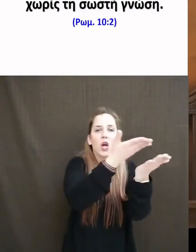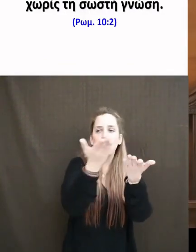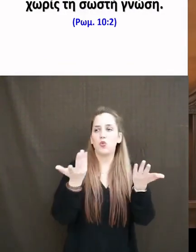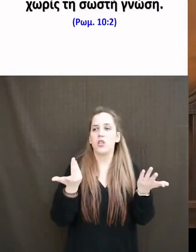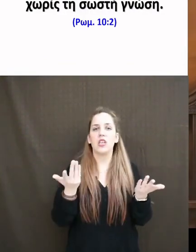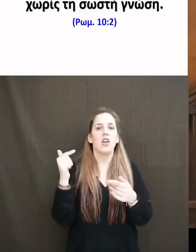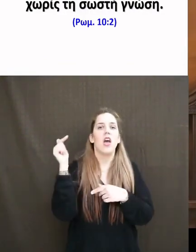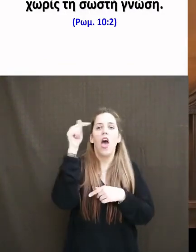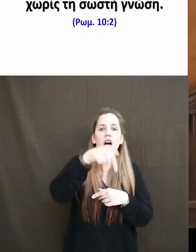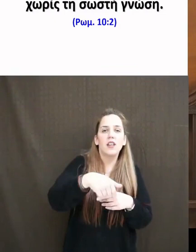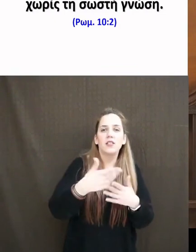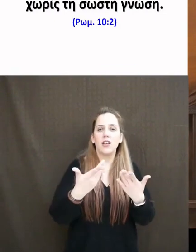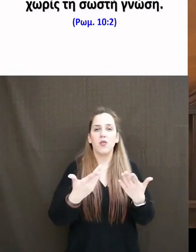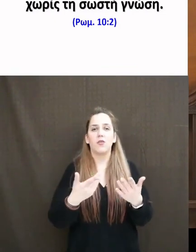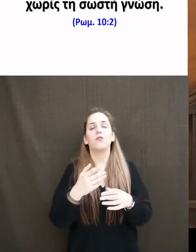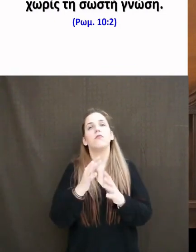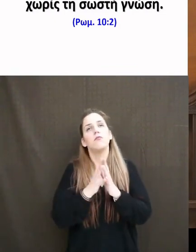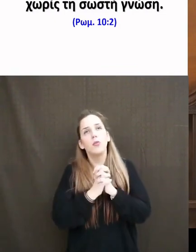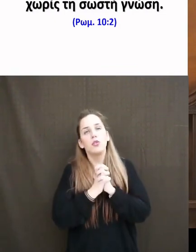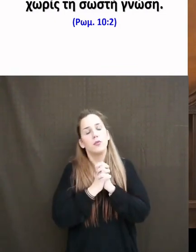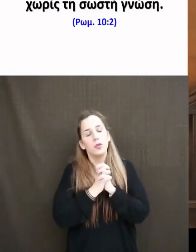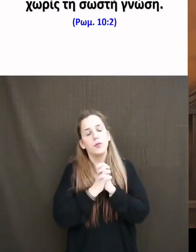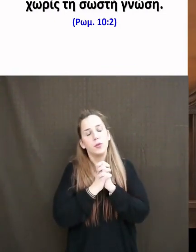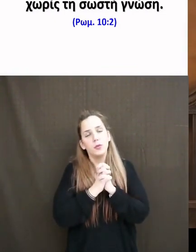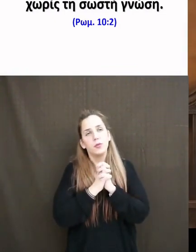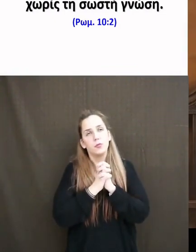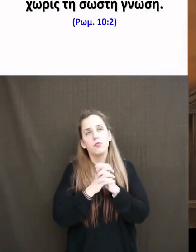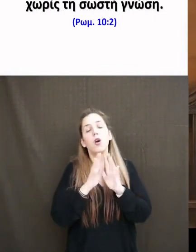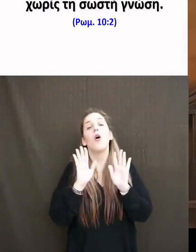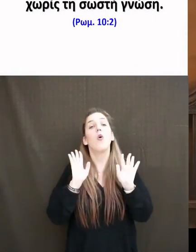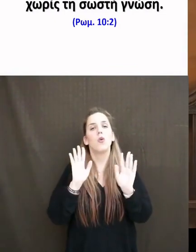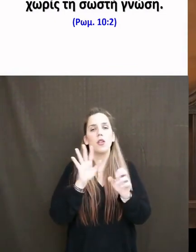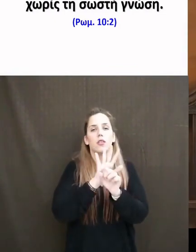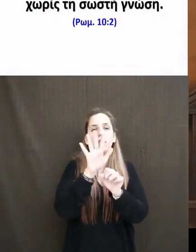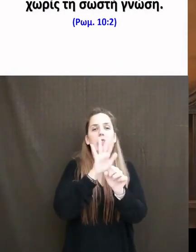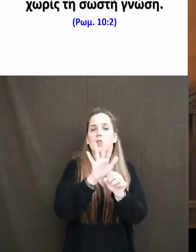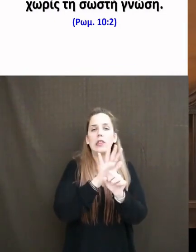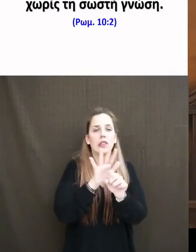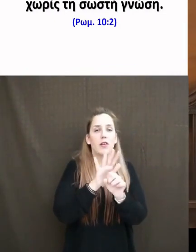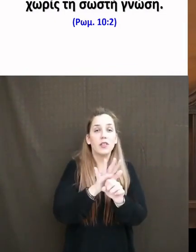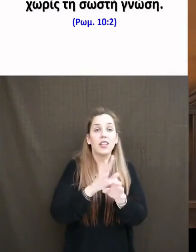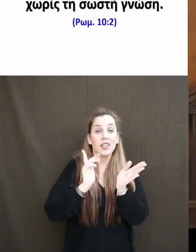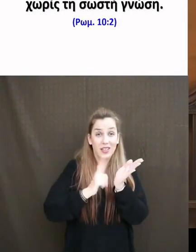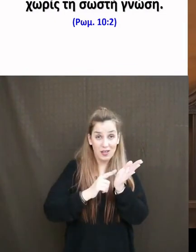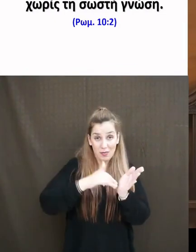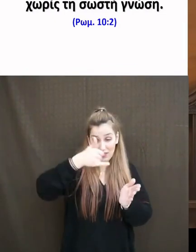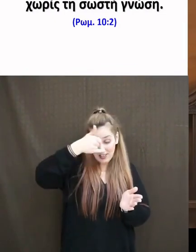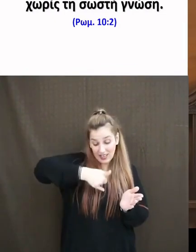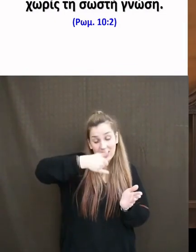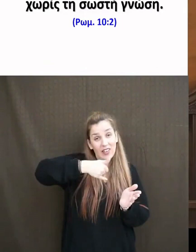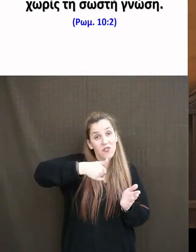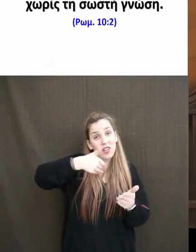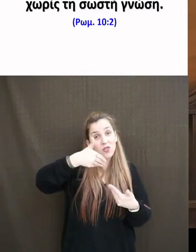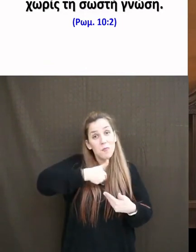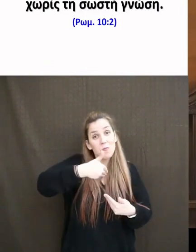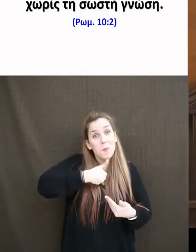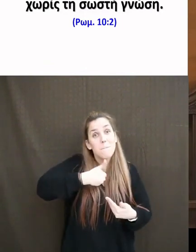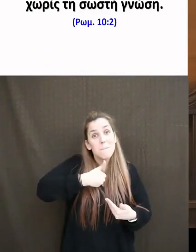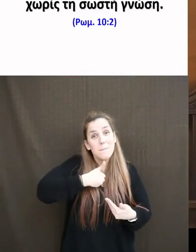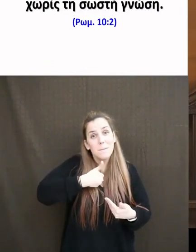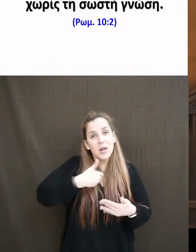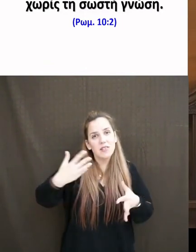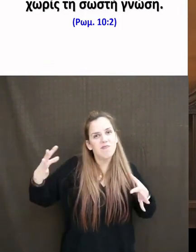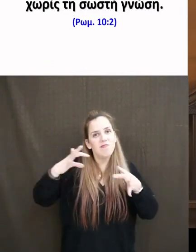τις παραδόσεις που κάνουν όλοι. Όλα αυτά μπορεί να τυφλώσουν την καρδιά από την πραγματικότητα πως μέσα